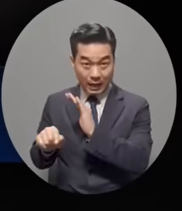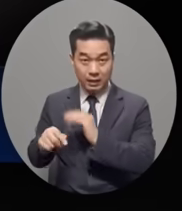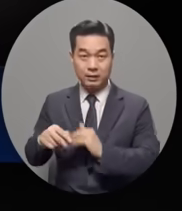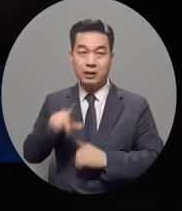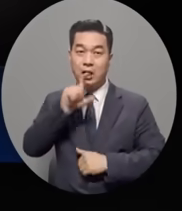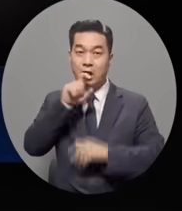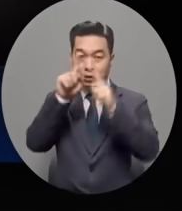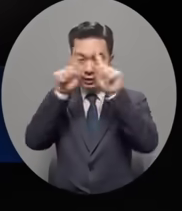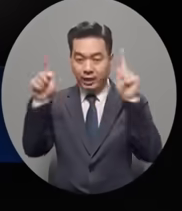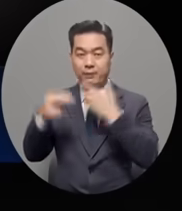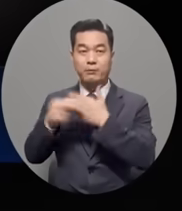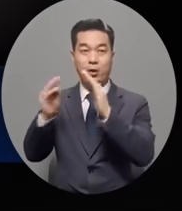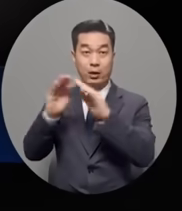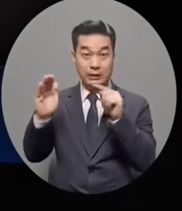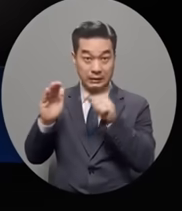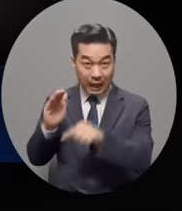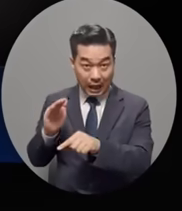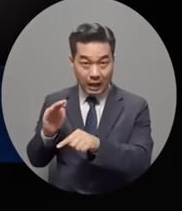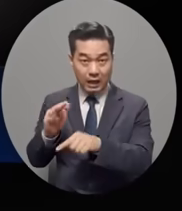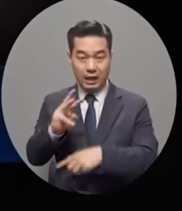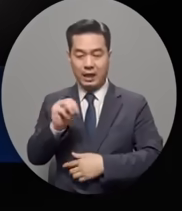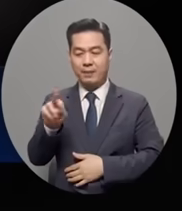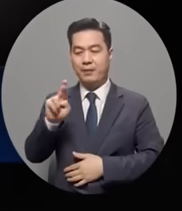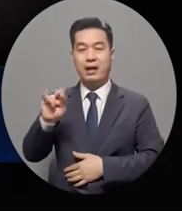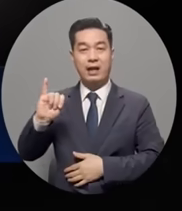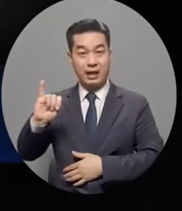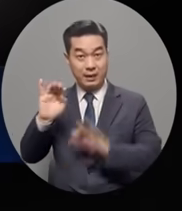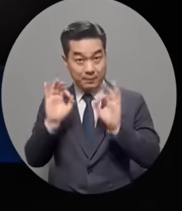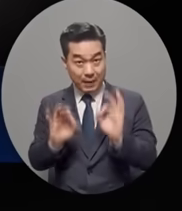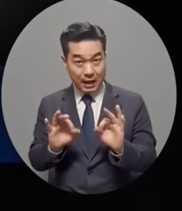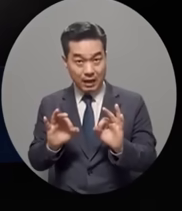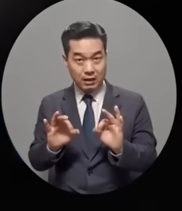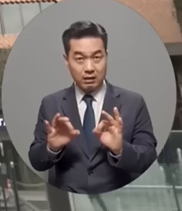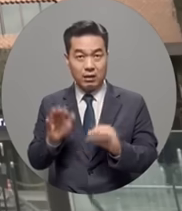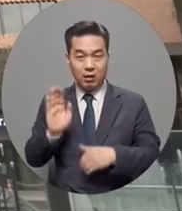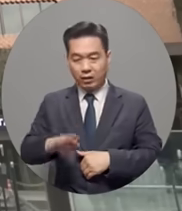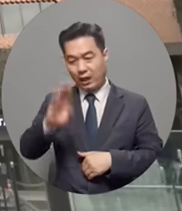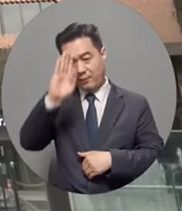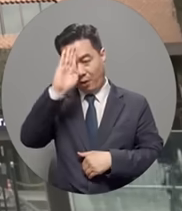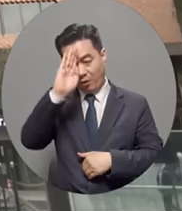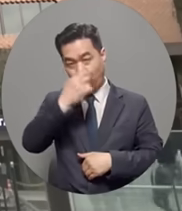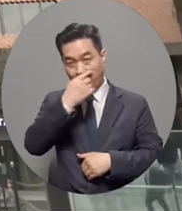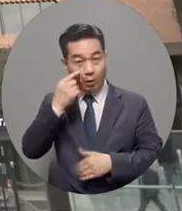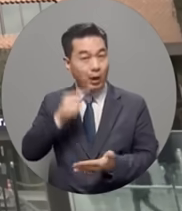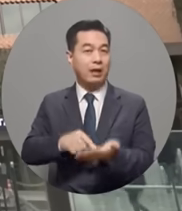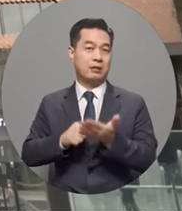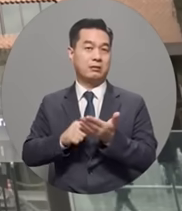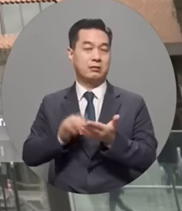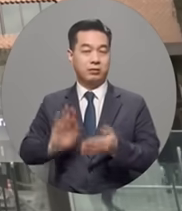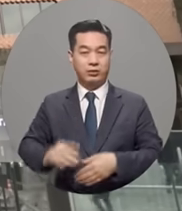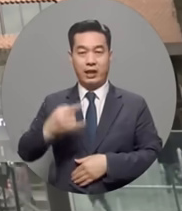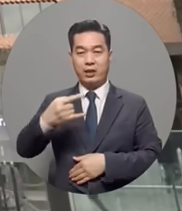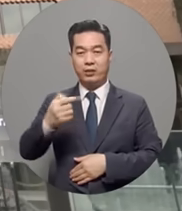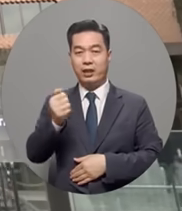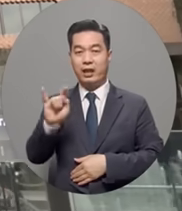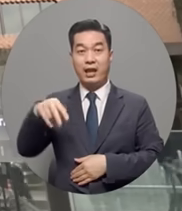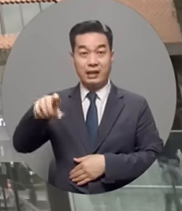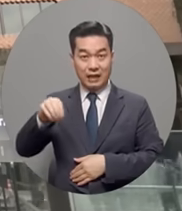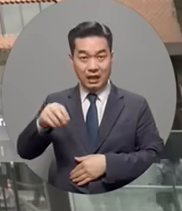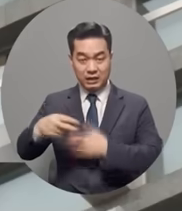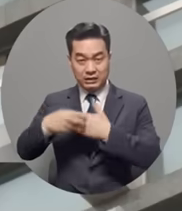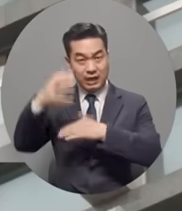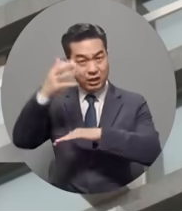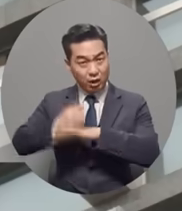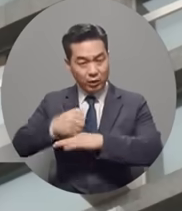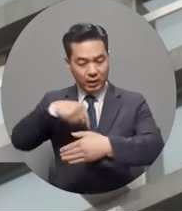MRI 촬영을 했는데 병변이 확인된 거죠. 그런데 현대해상은 진단 결과가 내부 기준에